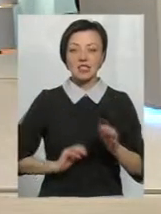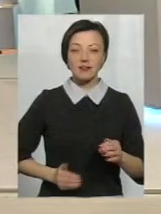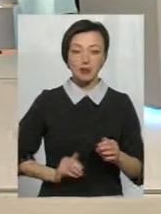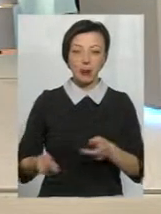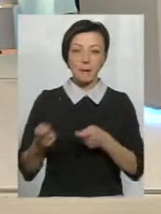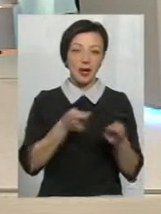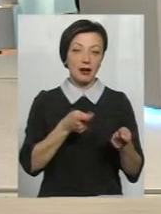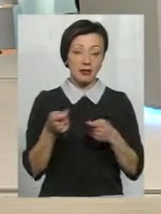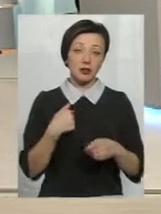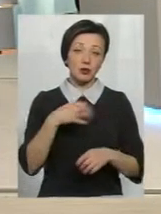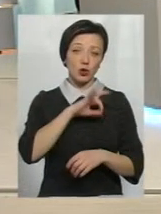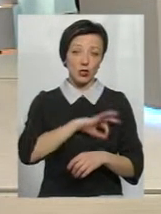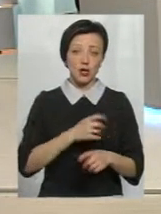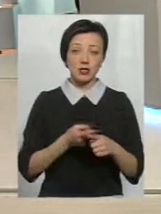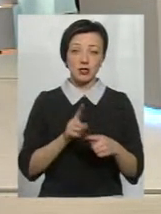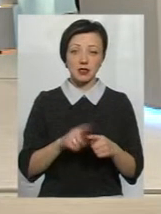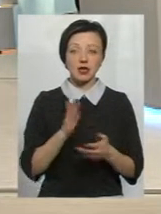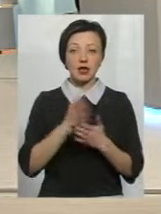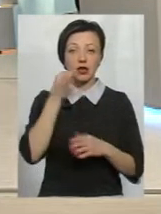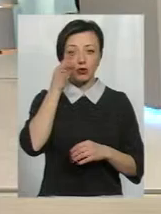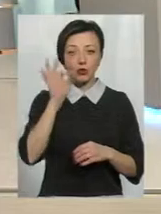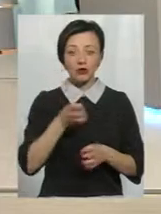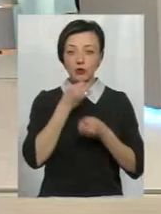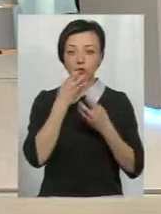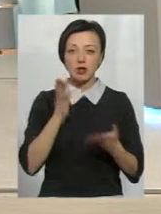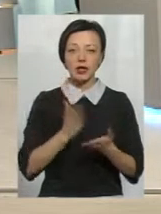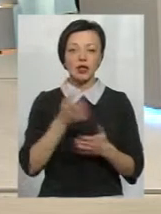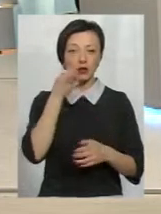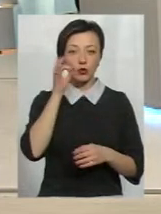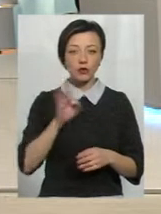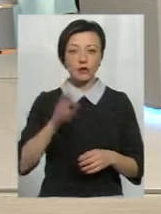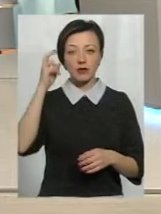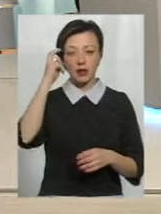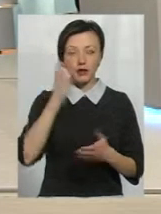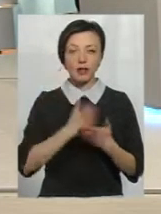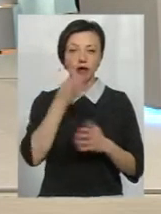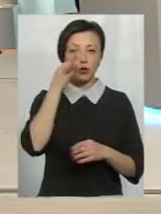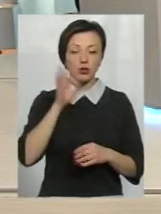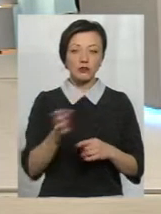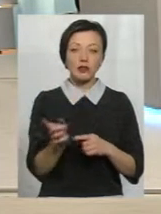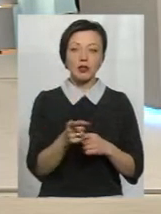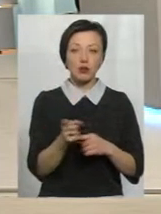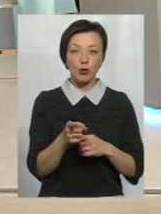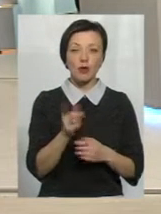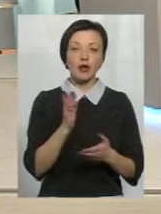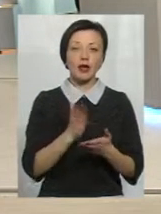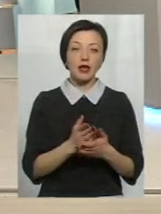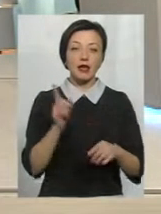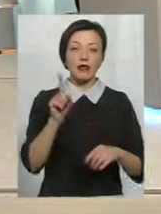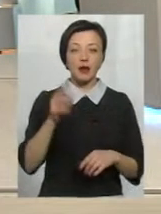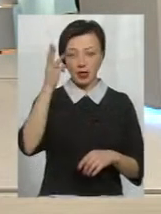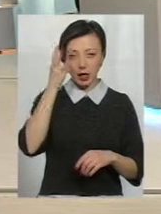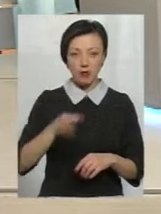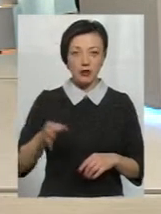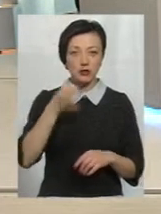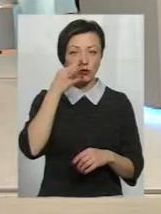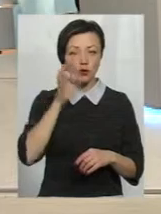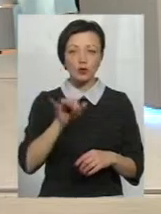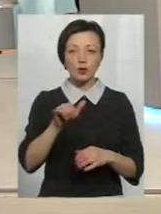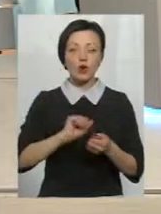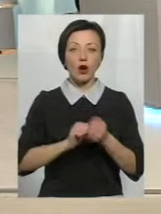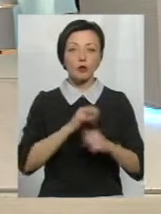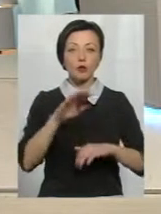з цим скористувалися, тому що є досвід позитивний, є досвід там в Києві, є досвід в Тернополі, є навіть на Хмельниччині досвід в